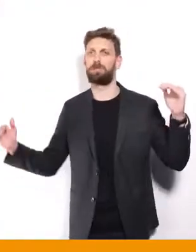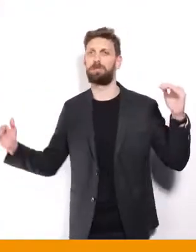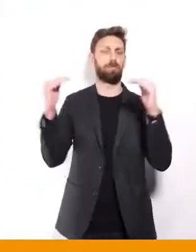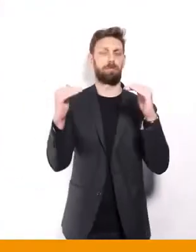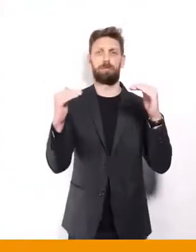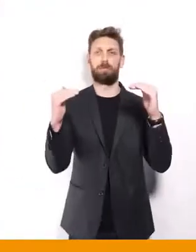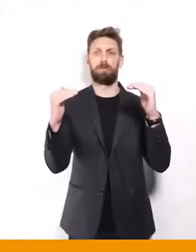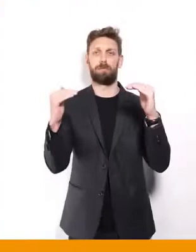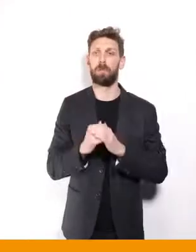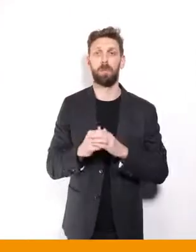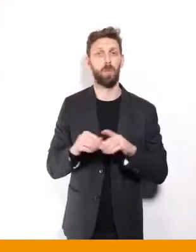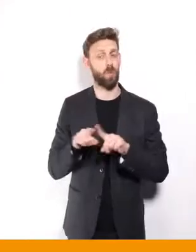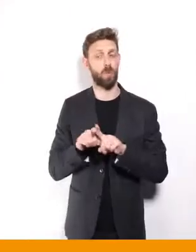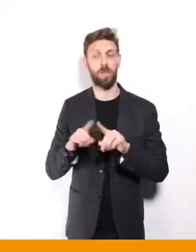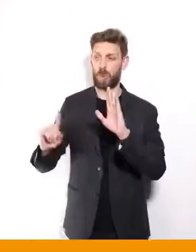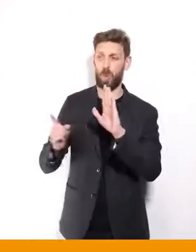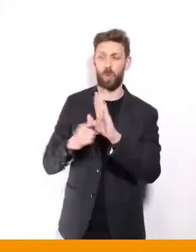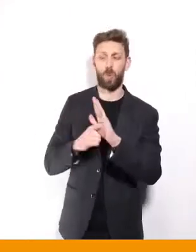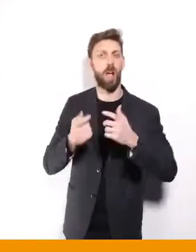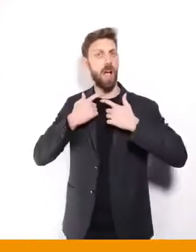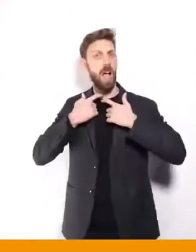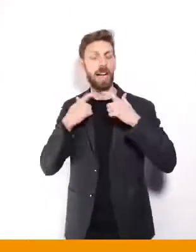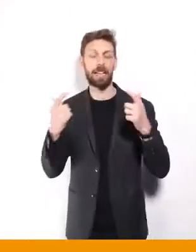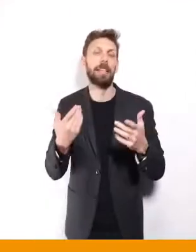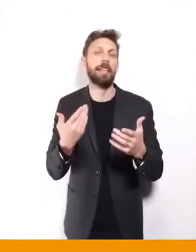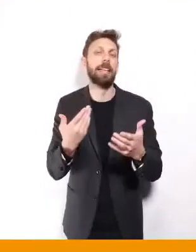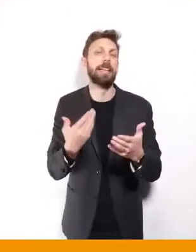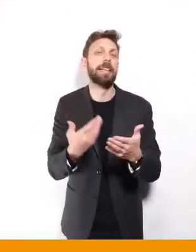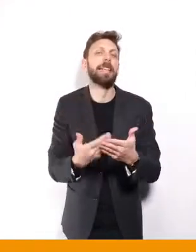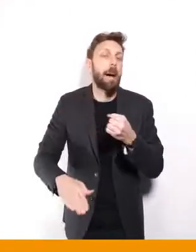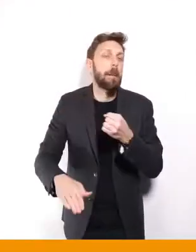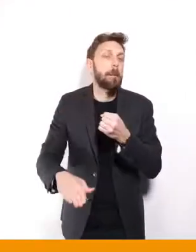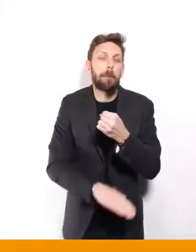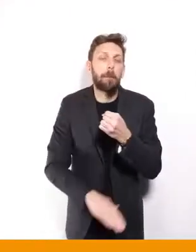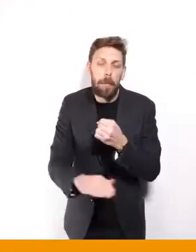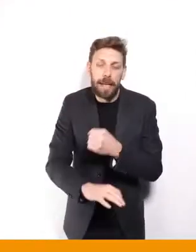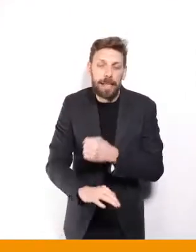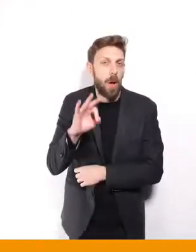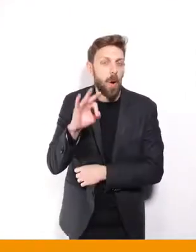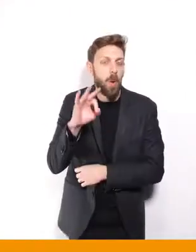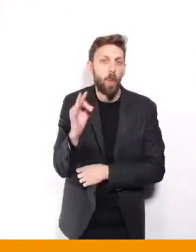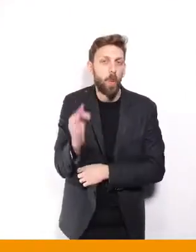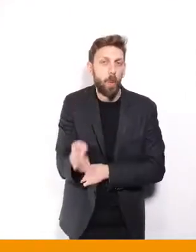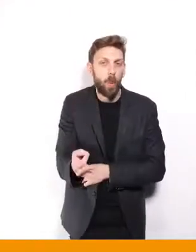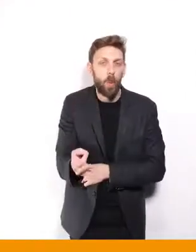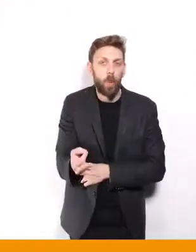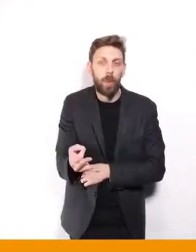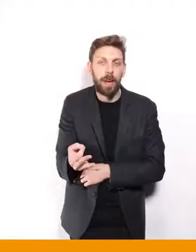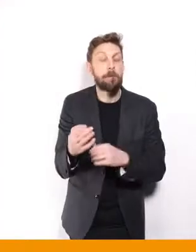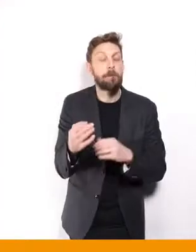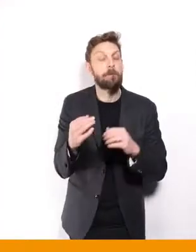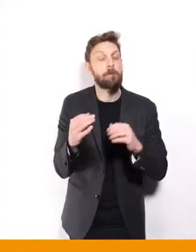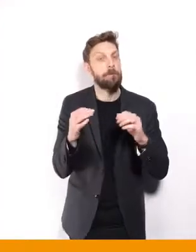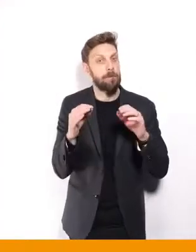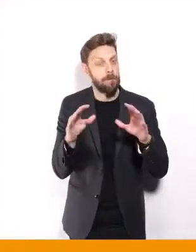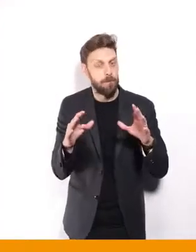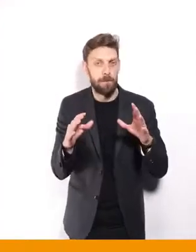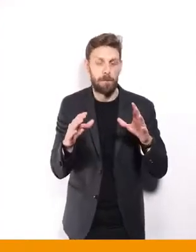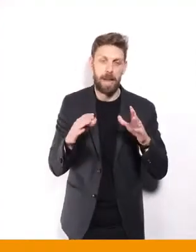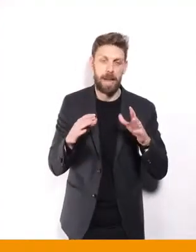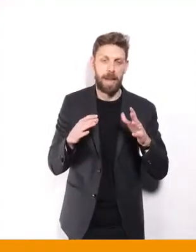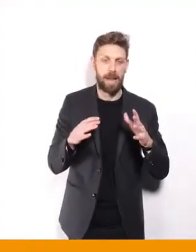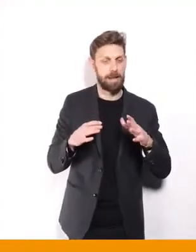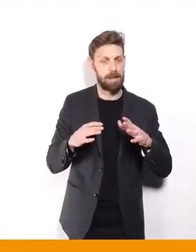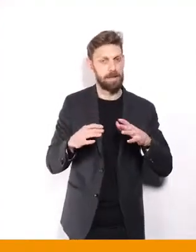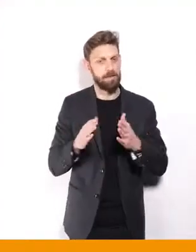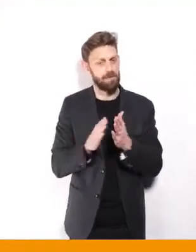aux droits. Je crois qu'il y a quelque chose d'assez basique en fait dans ce que nous devons faire, qui nécessite évidemment de la volonté politique. Vous